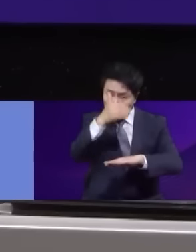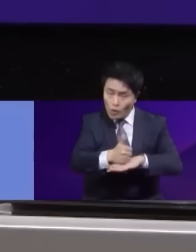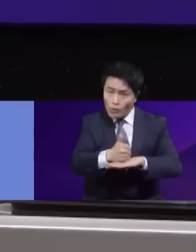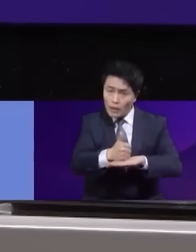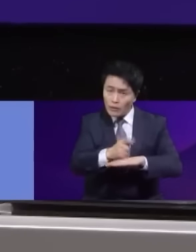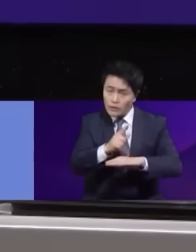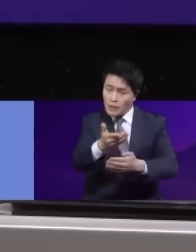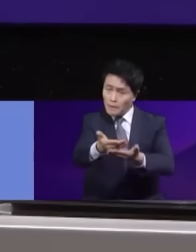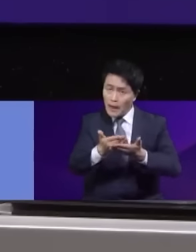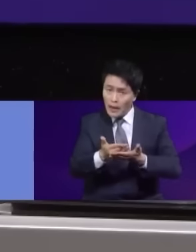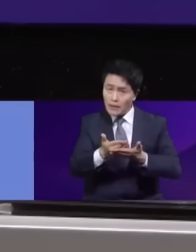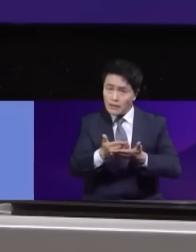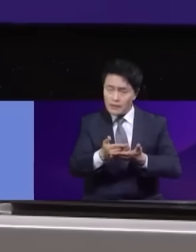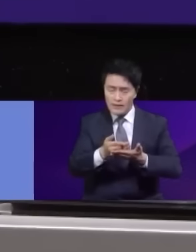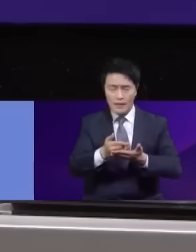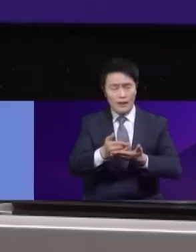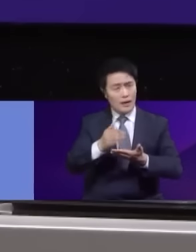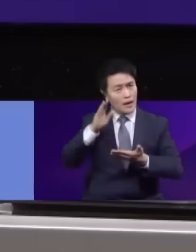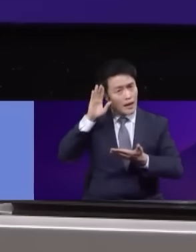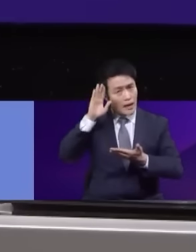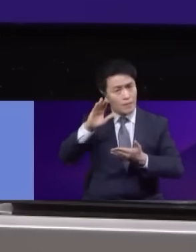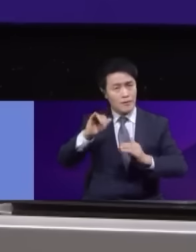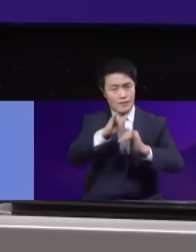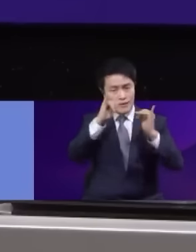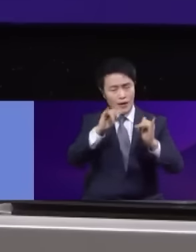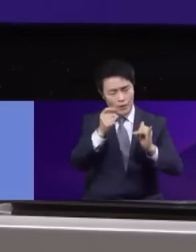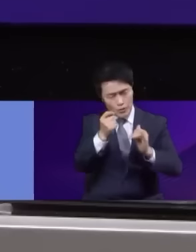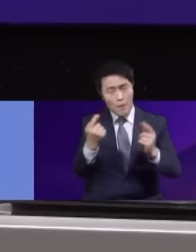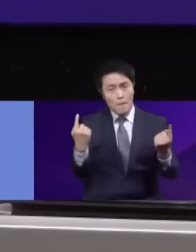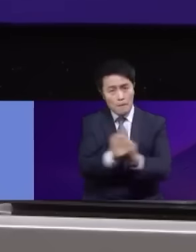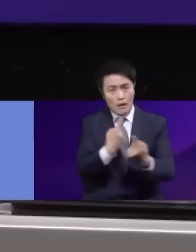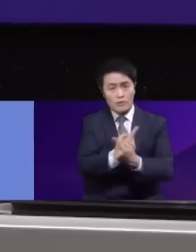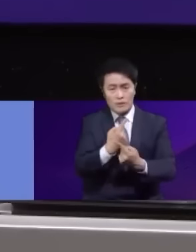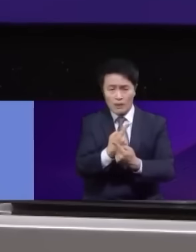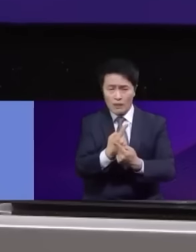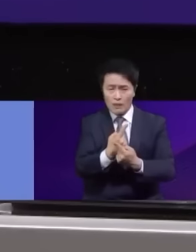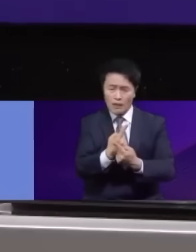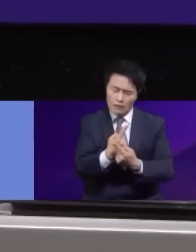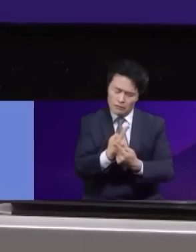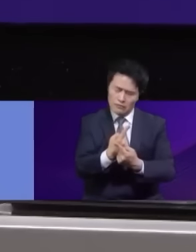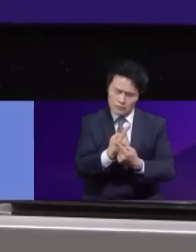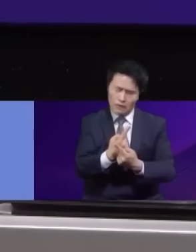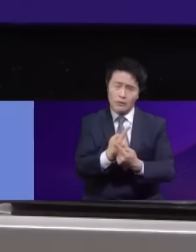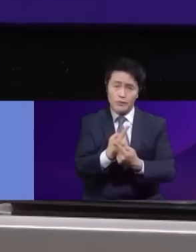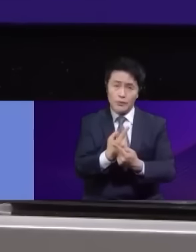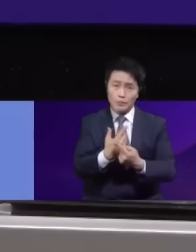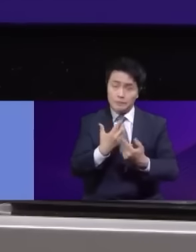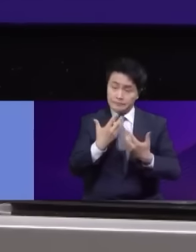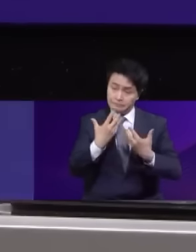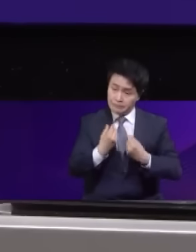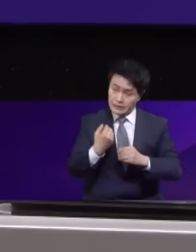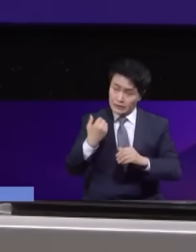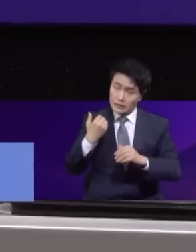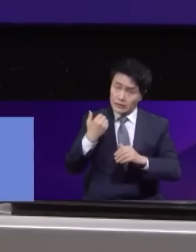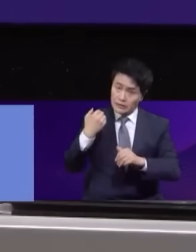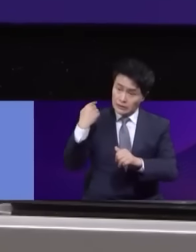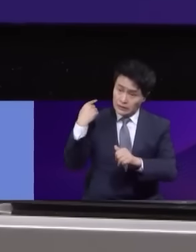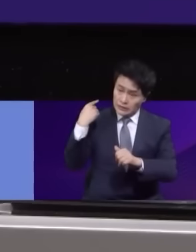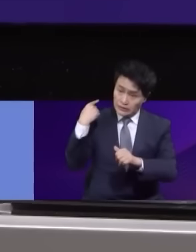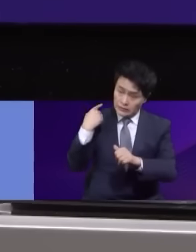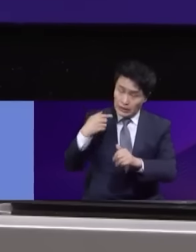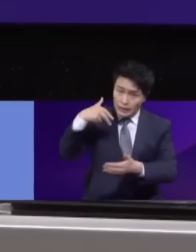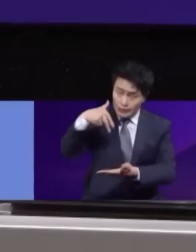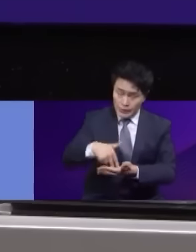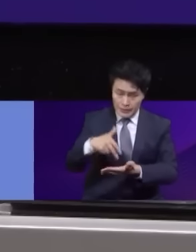결과가 세상을 조금이라도 더 바꿀 수는 있습니다. 어느 쪽이 될지 모르는데 저는 비관적인 쪽이에요. 네. 그러니까 저의 비관이